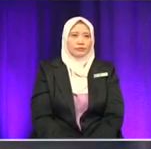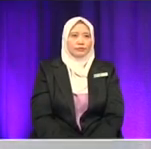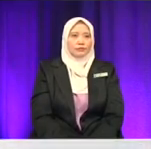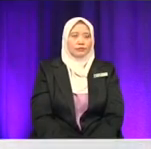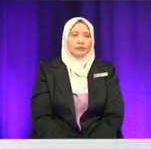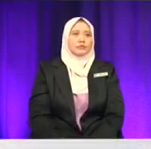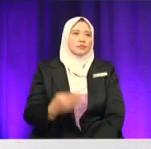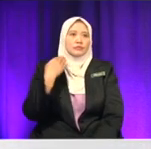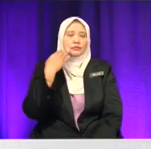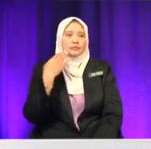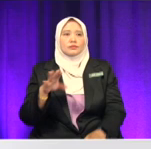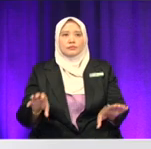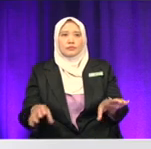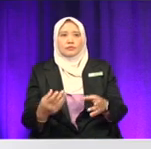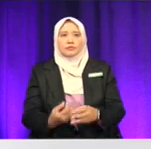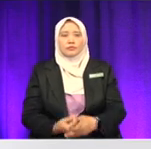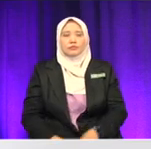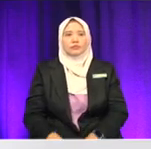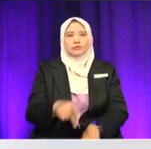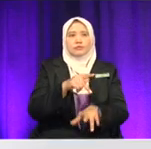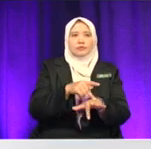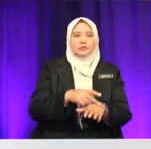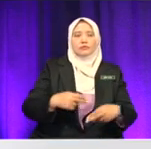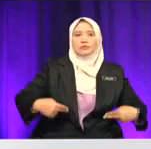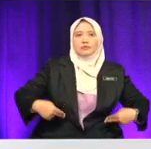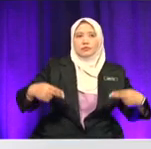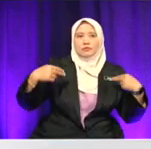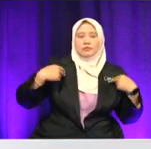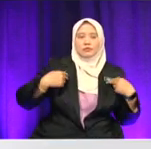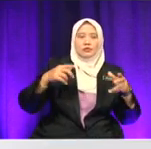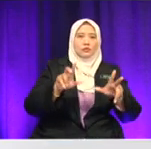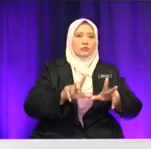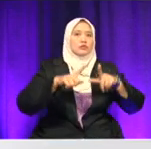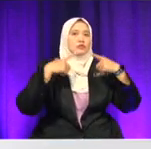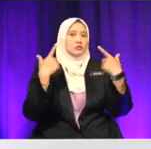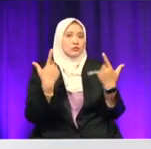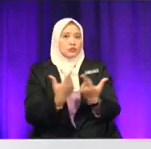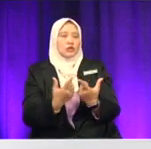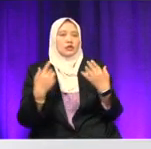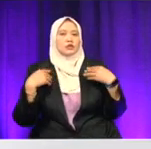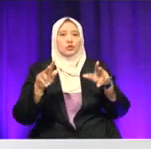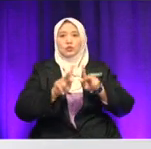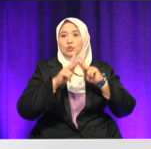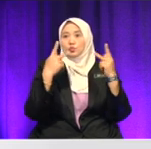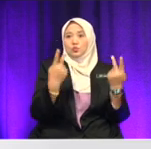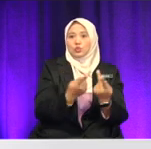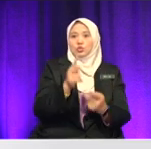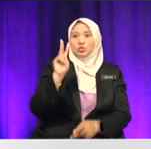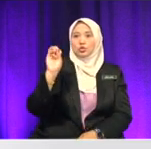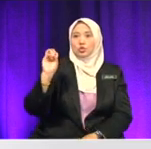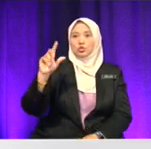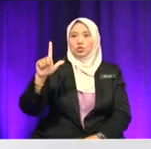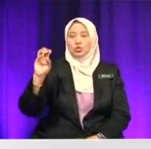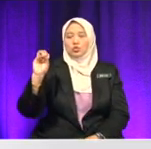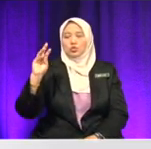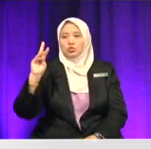Bakis. Okey, protozoa dia hidup secara berkoloni. Lepas tu daripada gambar yang diberikan, dia ada amoeba